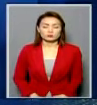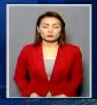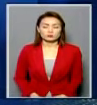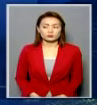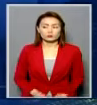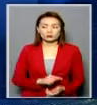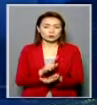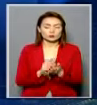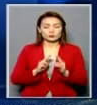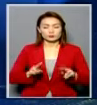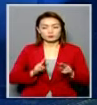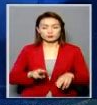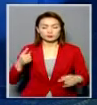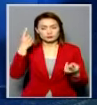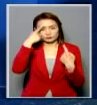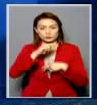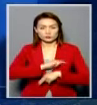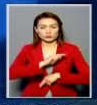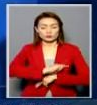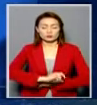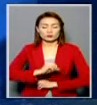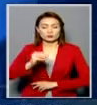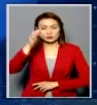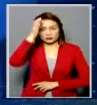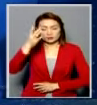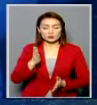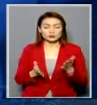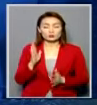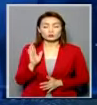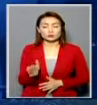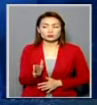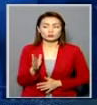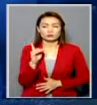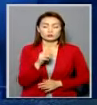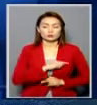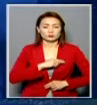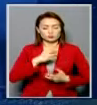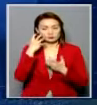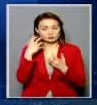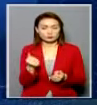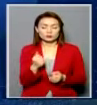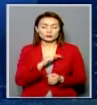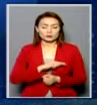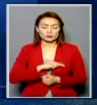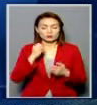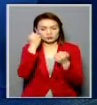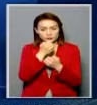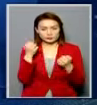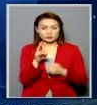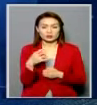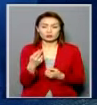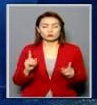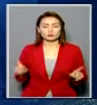Мы должны пропагандировать идеологию трудолюбия и знаний. Если мы будем признаны в мире как трудолюбивая и добросовестная нация,